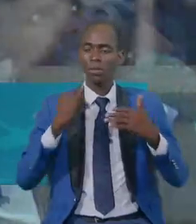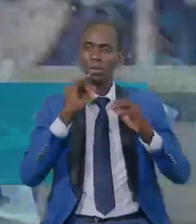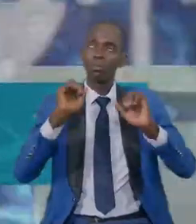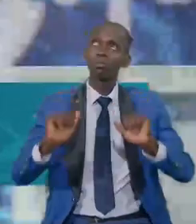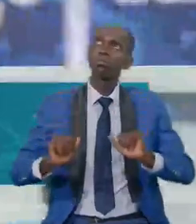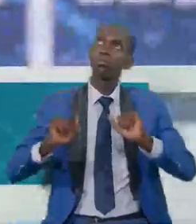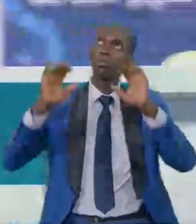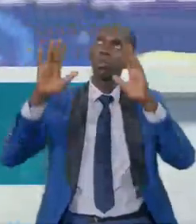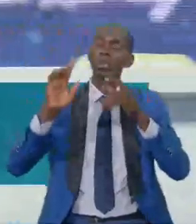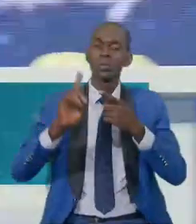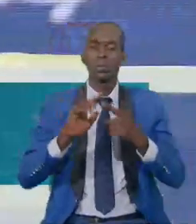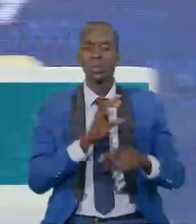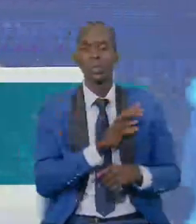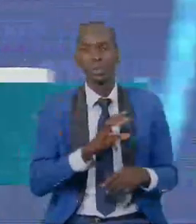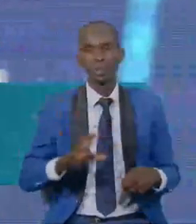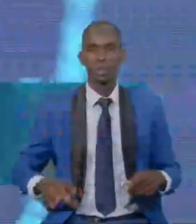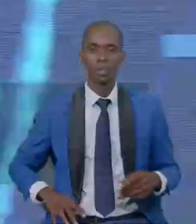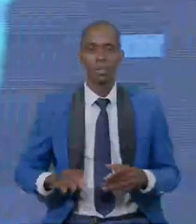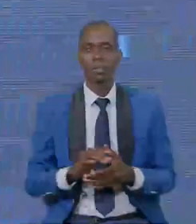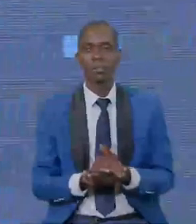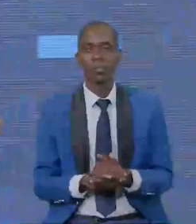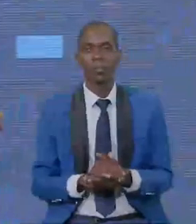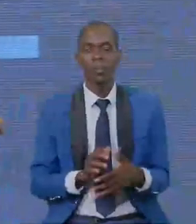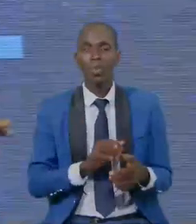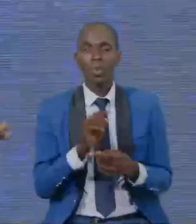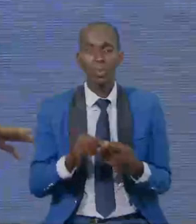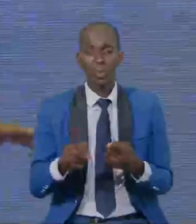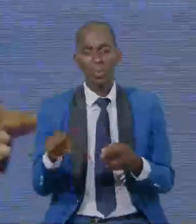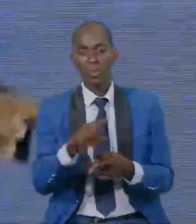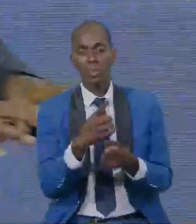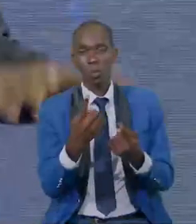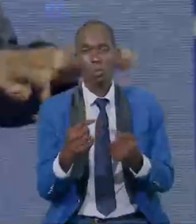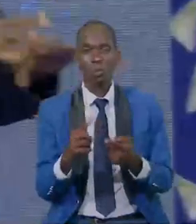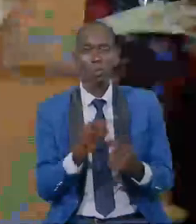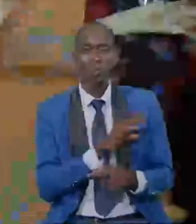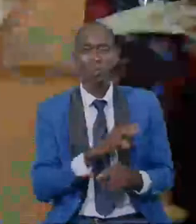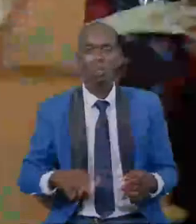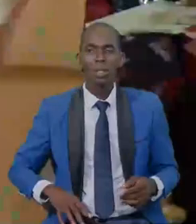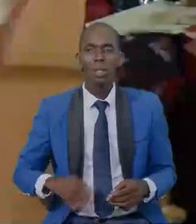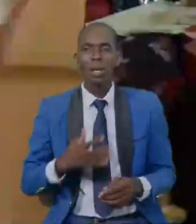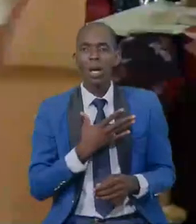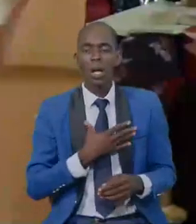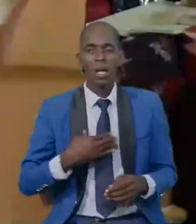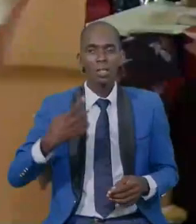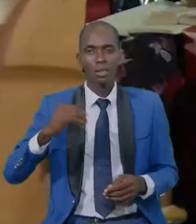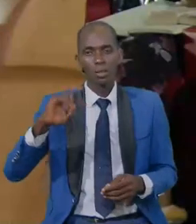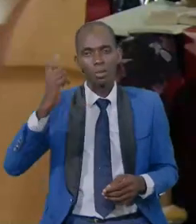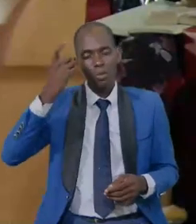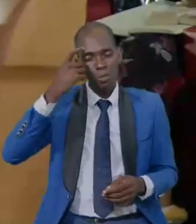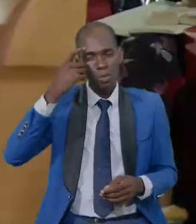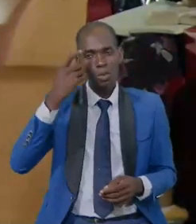et que le contrôle de votre vie est soumis à Christ lorsque vous venez à Christ,